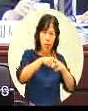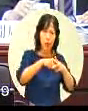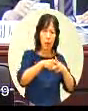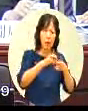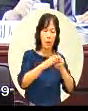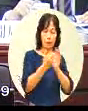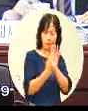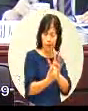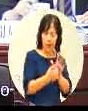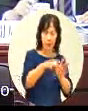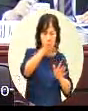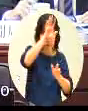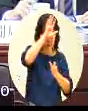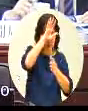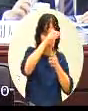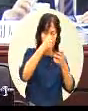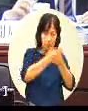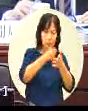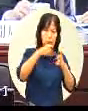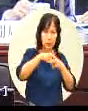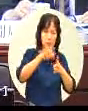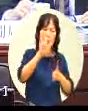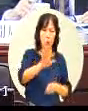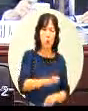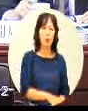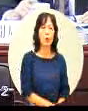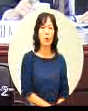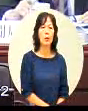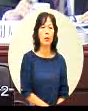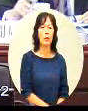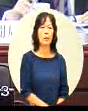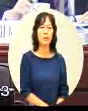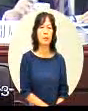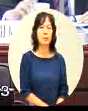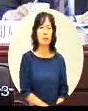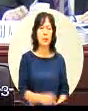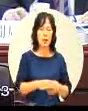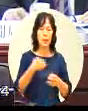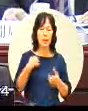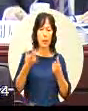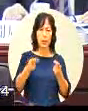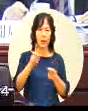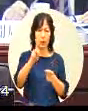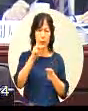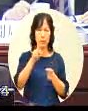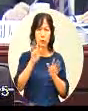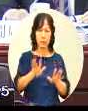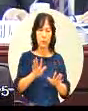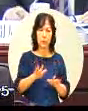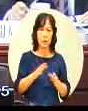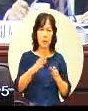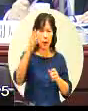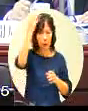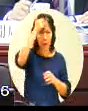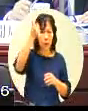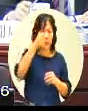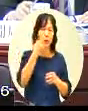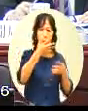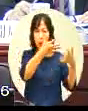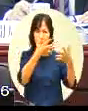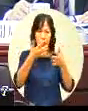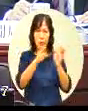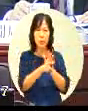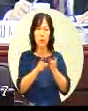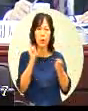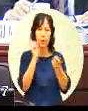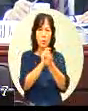防治登革热的志工，那我们也要透过今天郑议员你的质询，我要